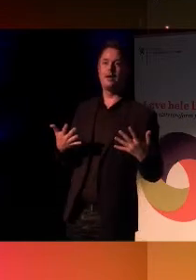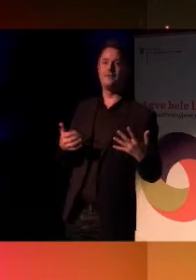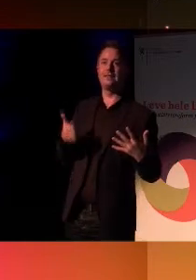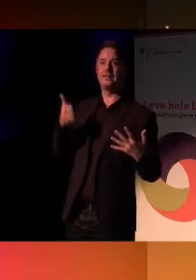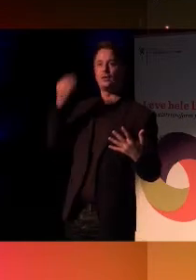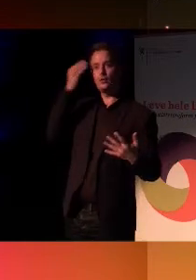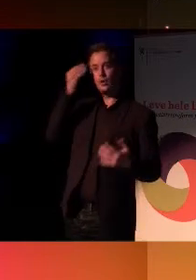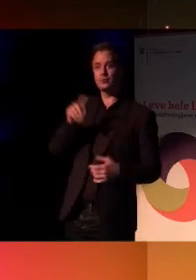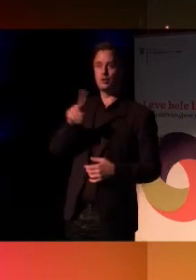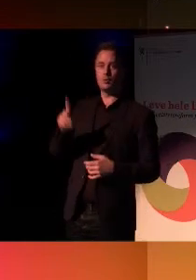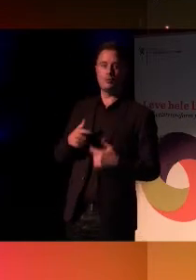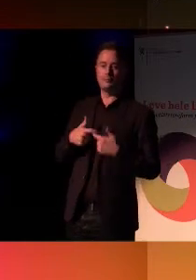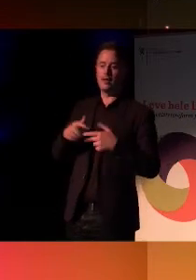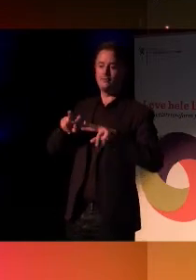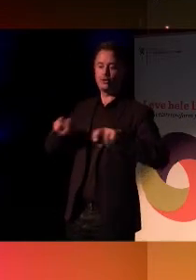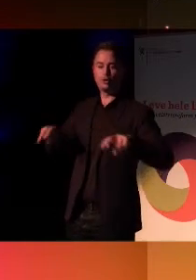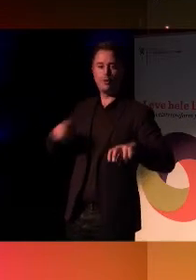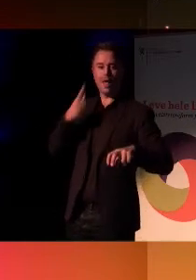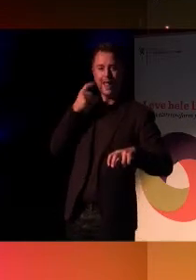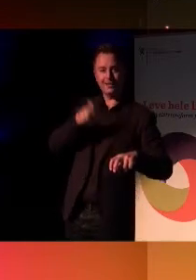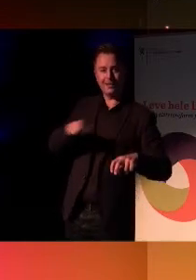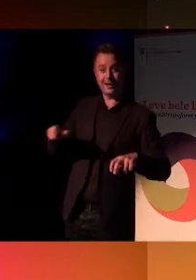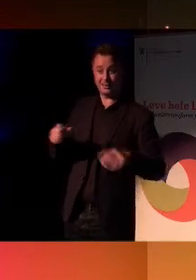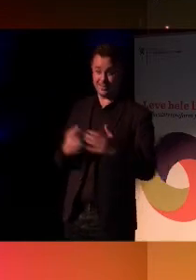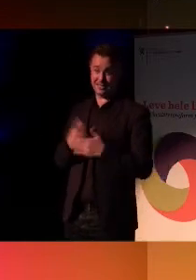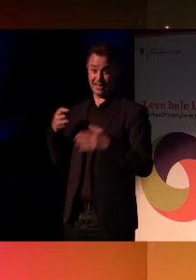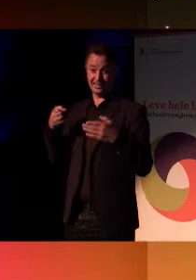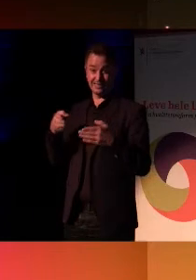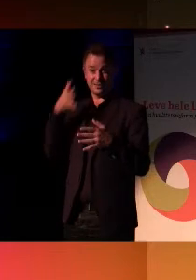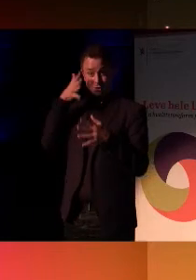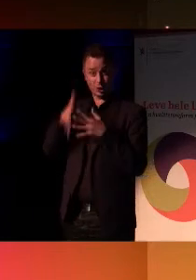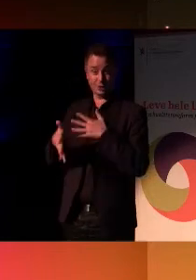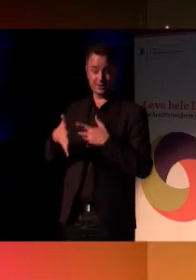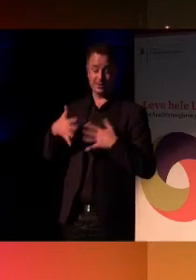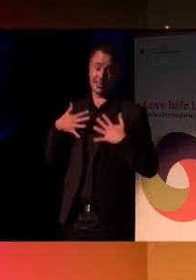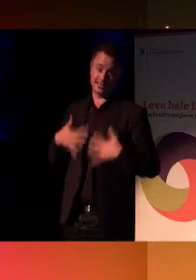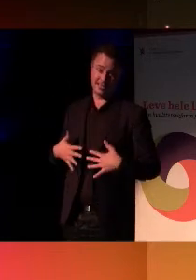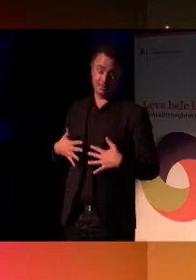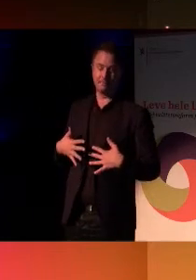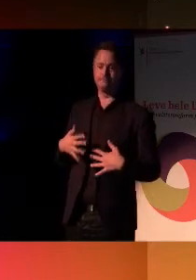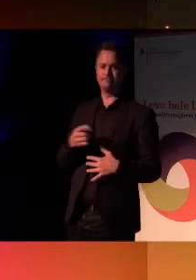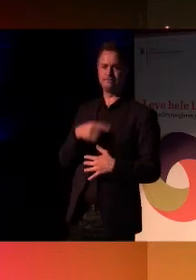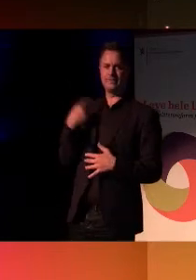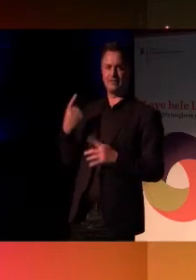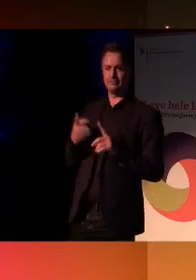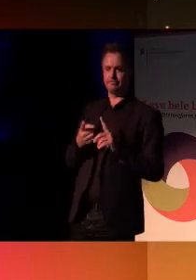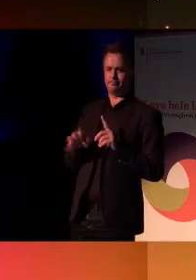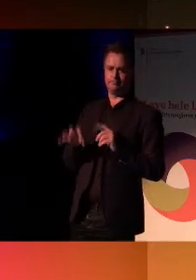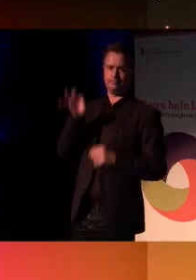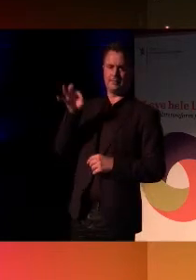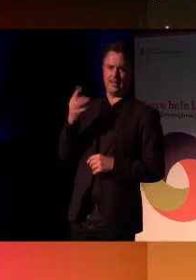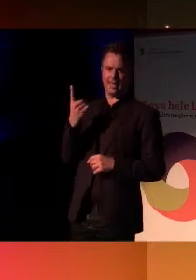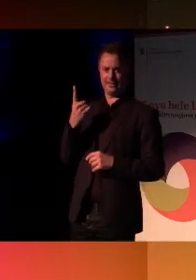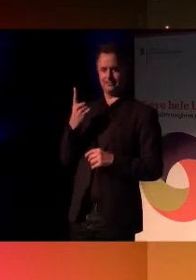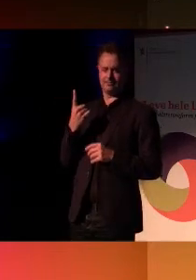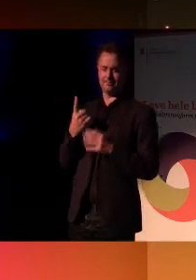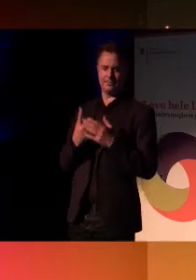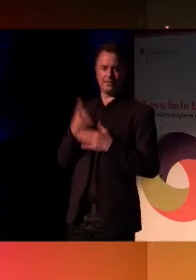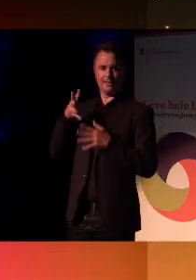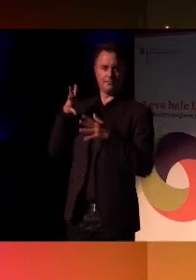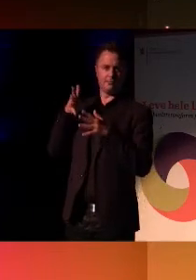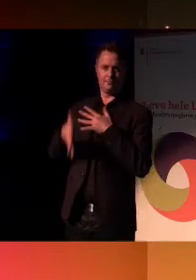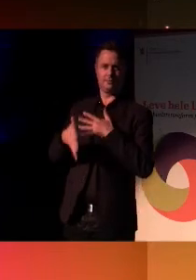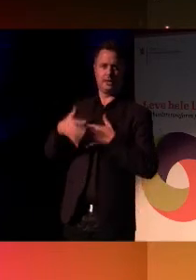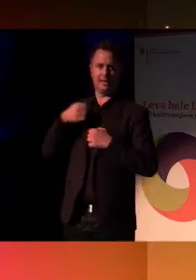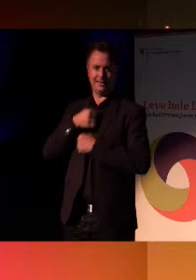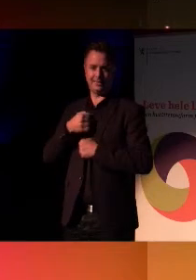særlig eldre psykisk helse. Og da tok vi utgangspunkt i en av de lidelsene der faktisk eldre skiller seg litt fra den yngre